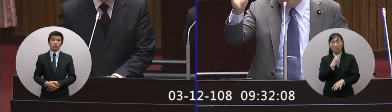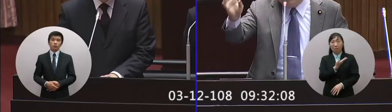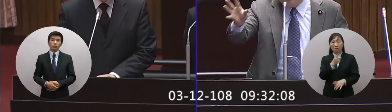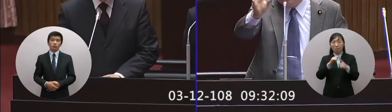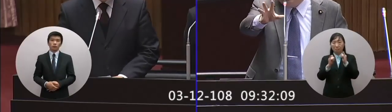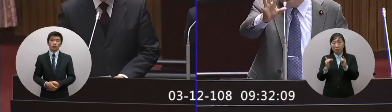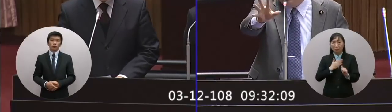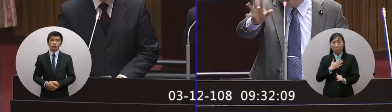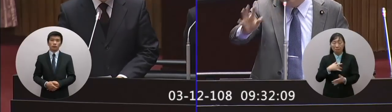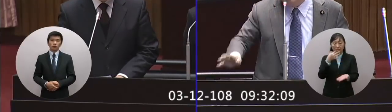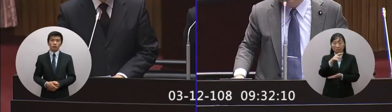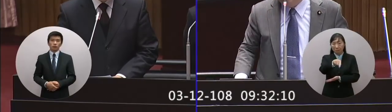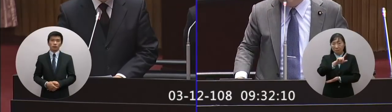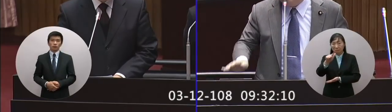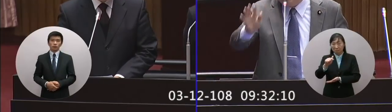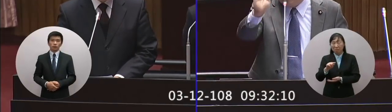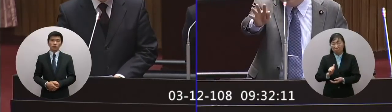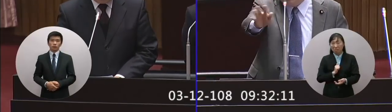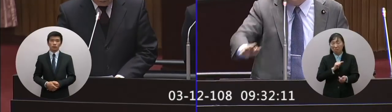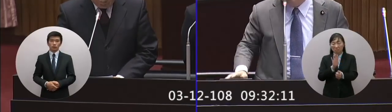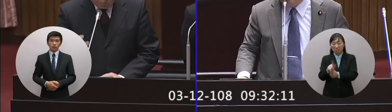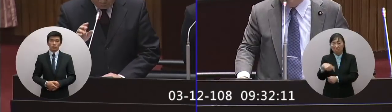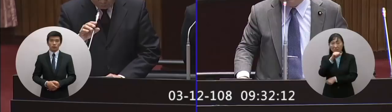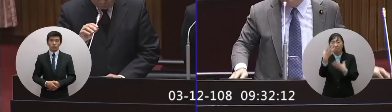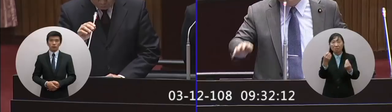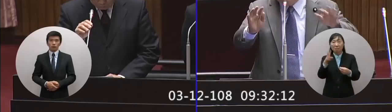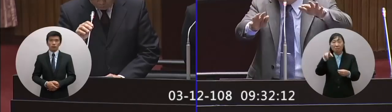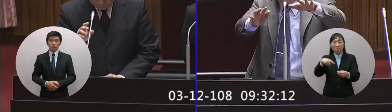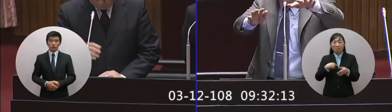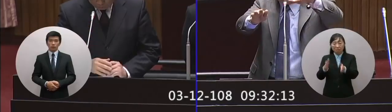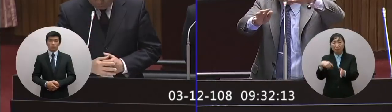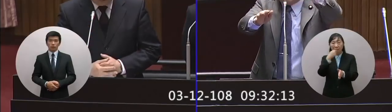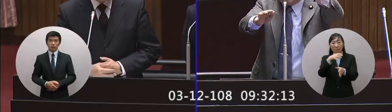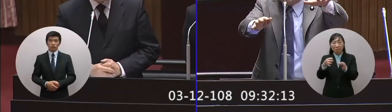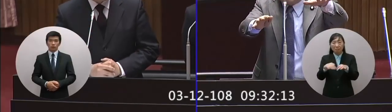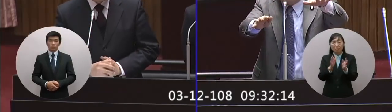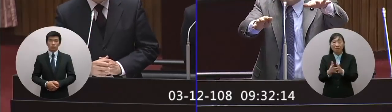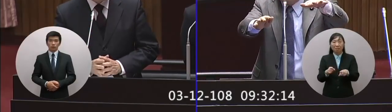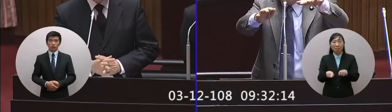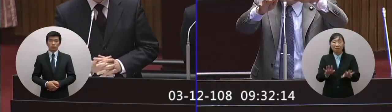了解，买这些东西对台湾真的没有保障，对台湾的厂商也不公平，因为在。